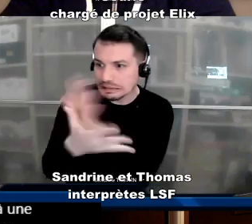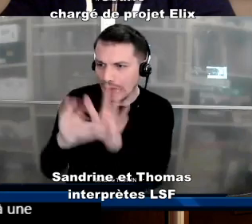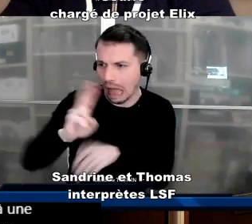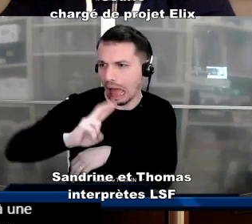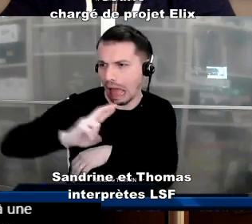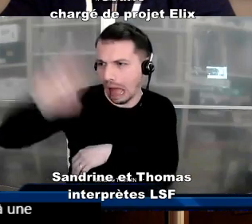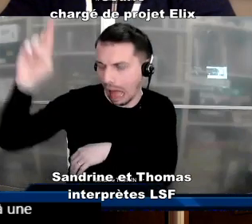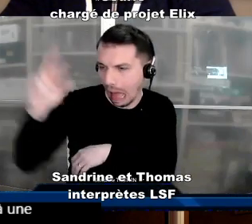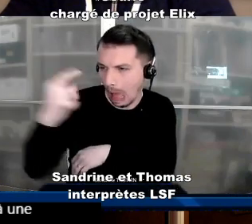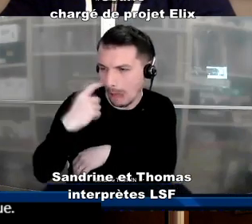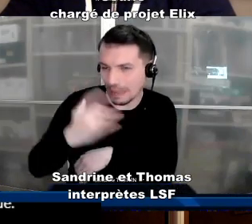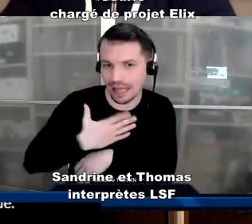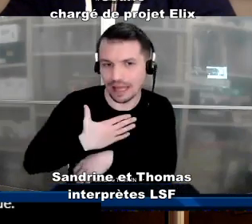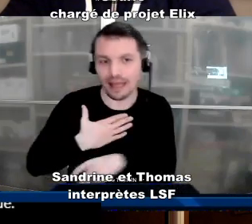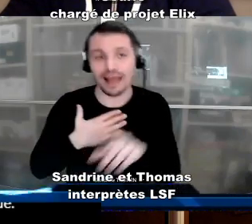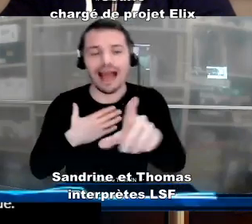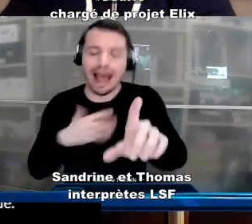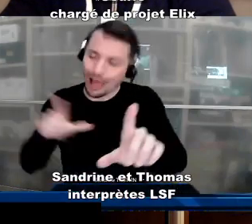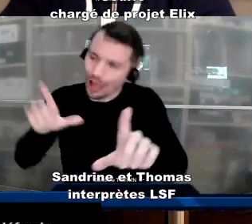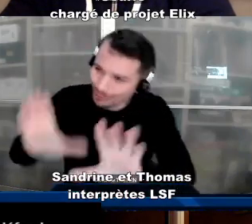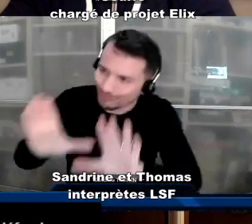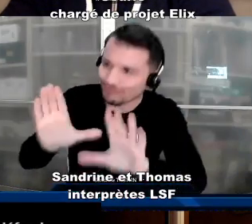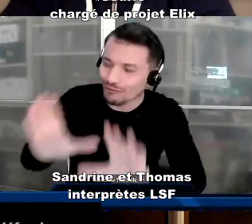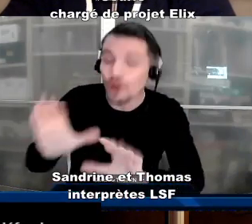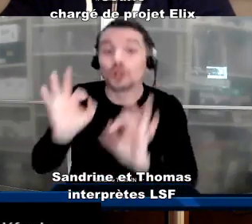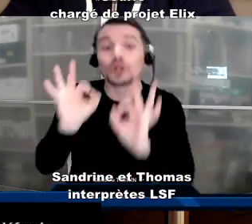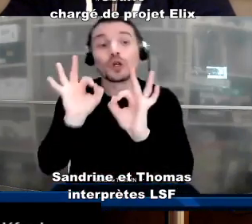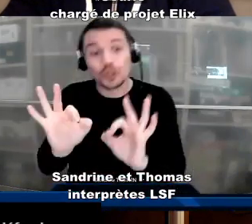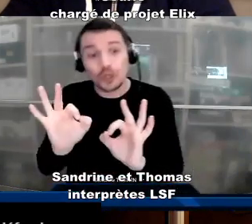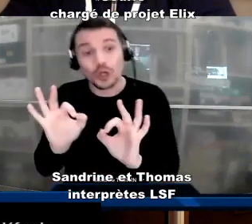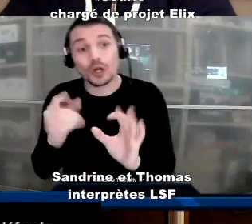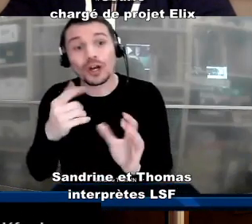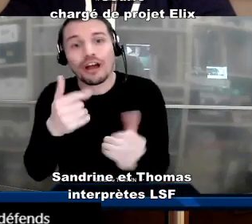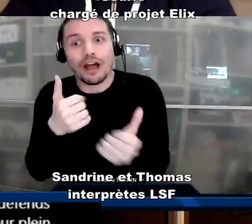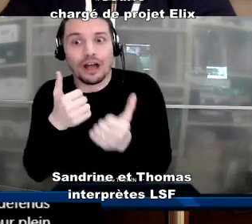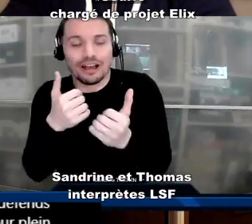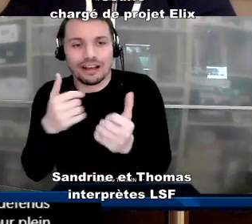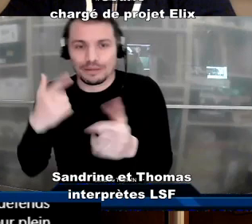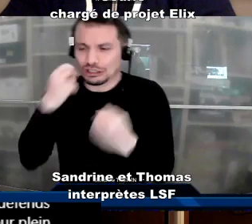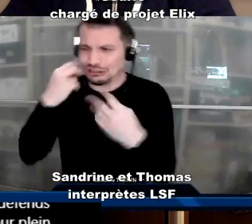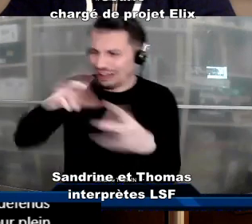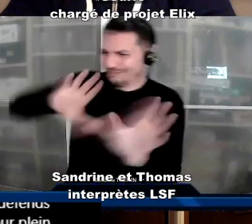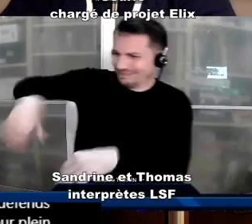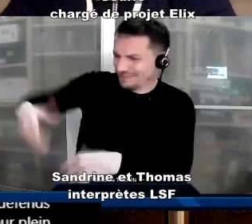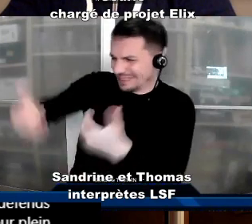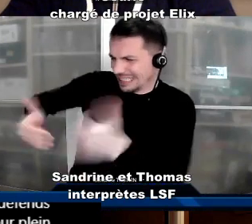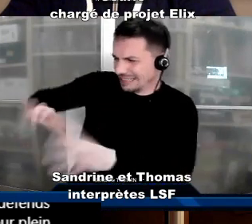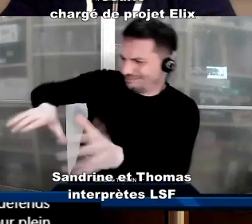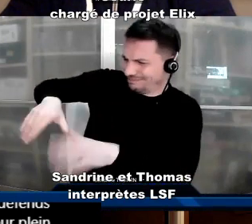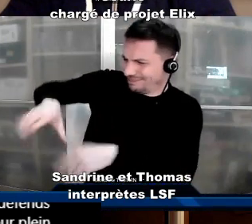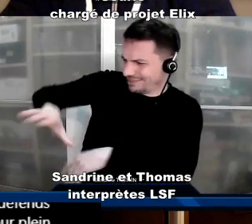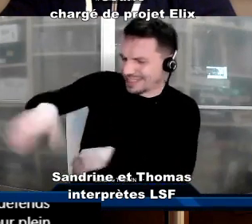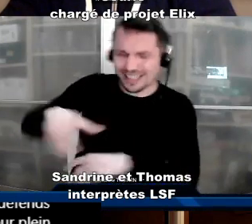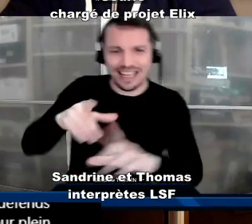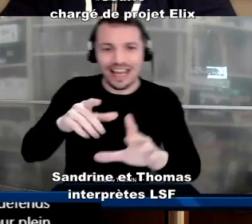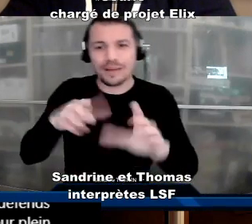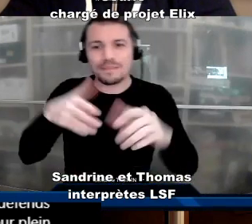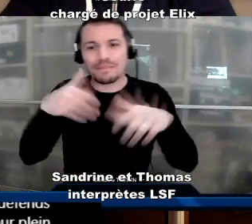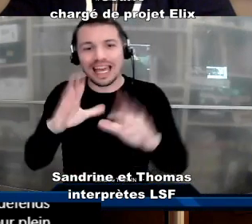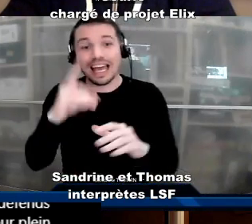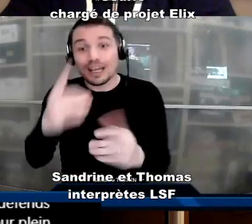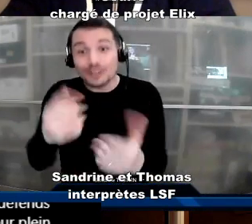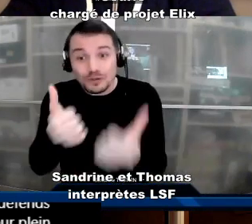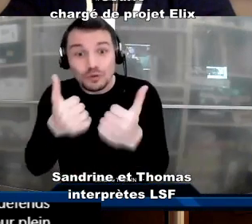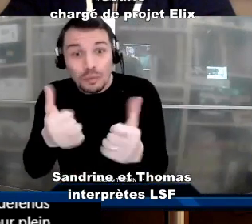a... Il y en a encore. Alors c'est super, c'est vraiment super d'entendre. Je me bats avec mon chat. C'est super d'entendre ça et